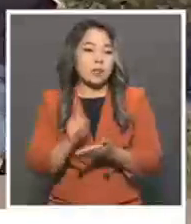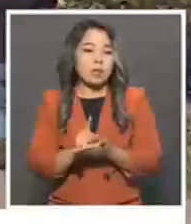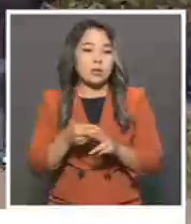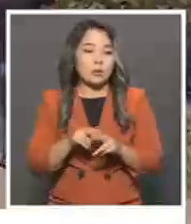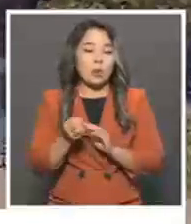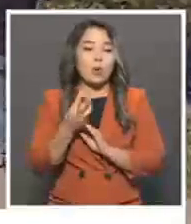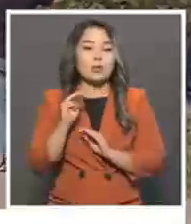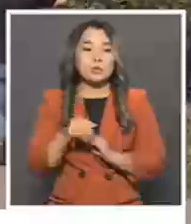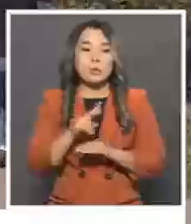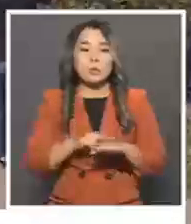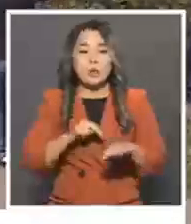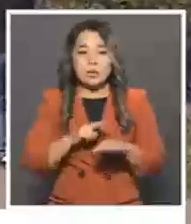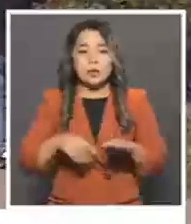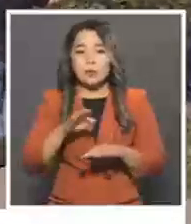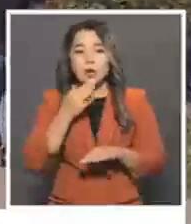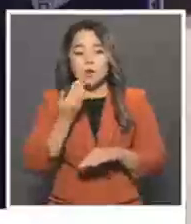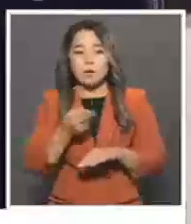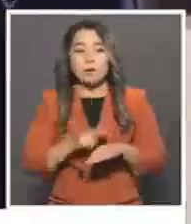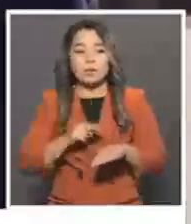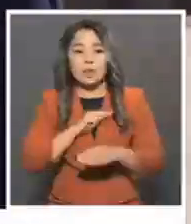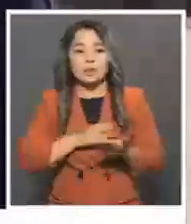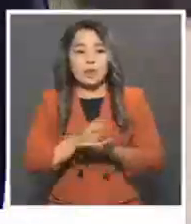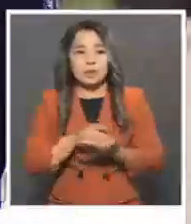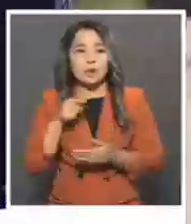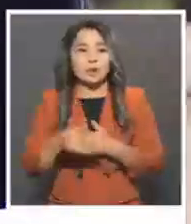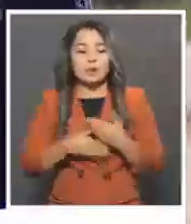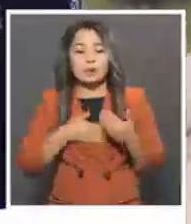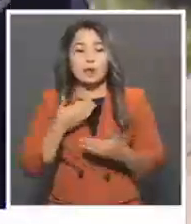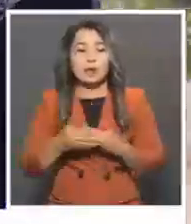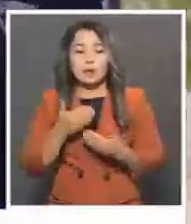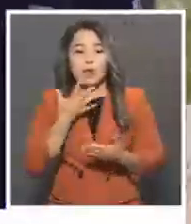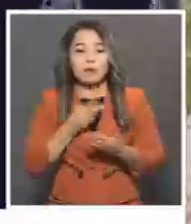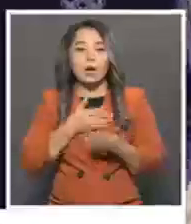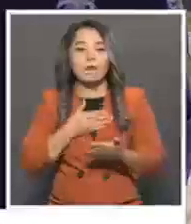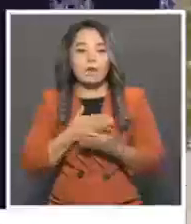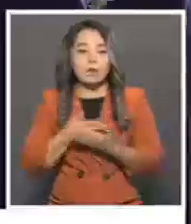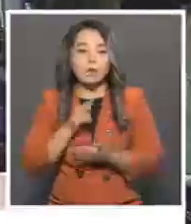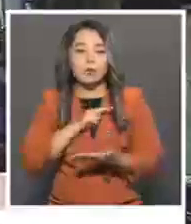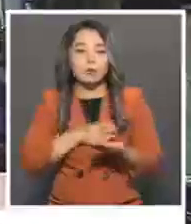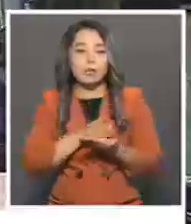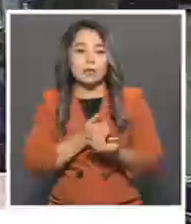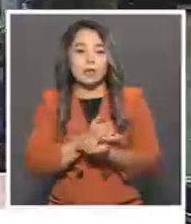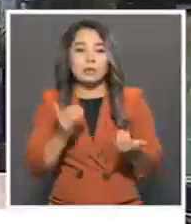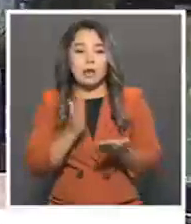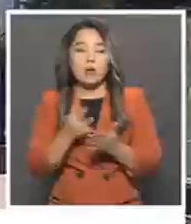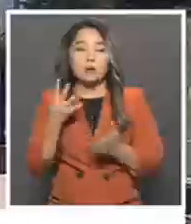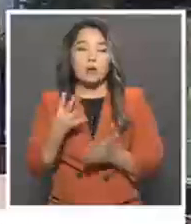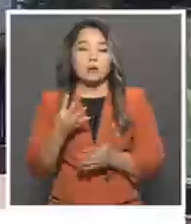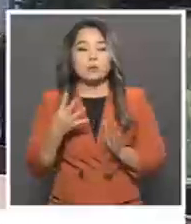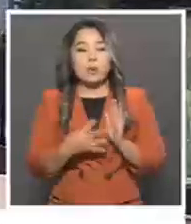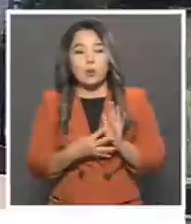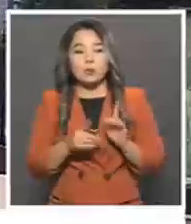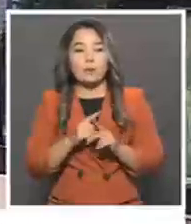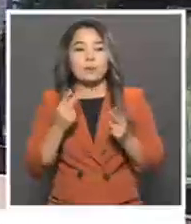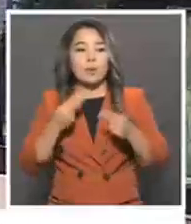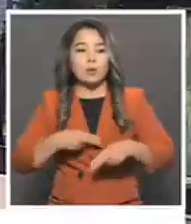мың полицей, ұлттық ұланның әскери қызметшілерімен 1000 волонтер жұмыс істеп жүр. 4 облыста 2 санитарлық және 9 блок бекет